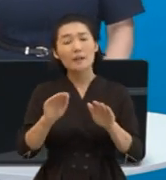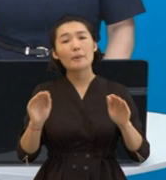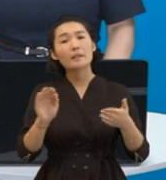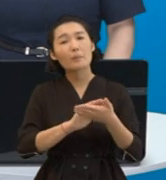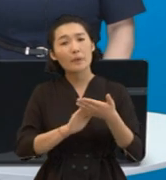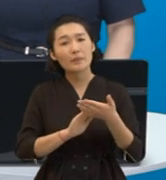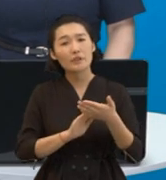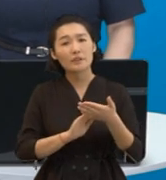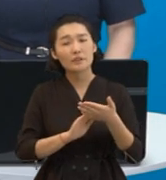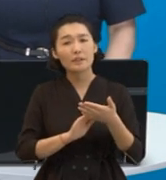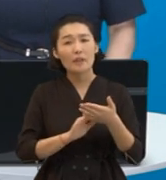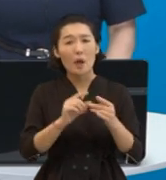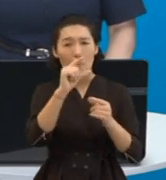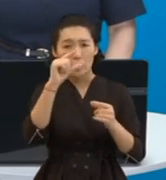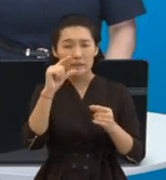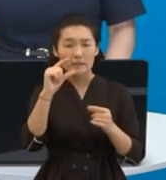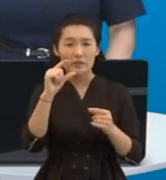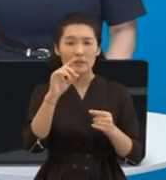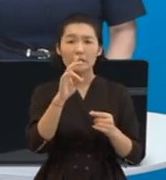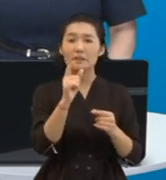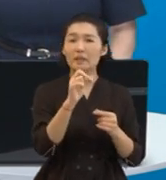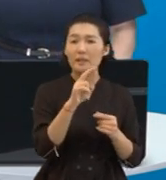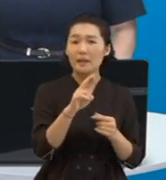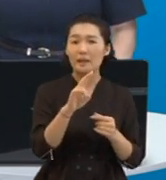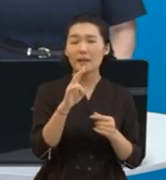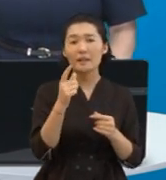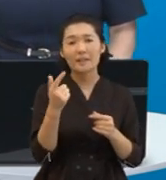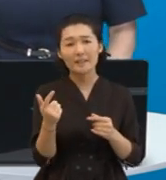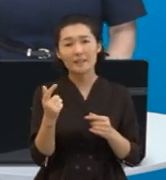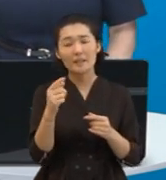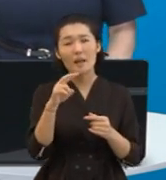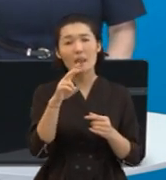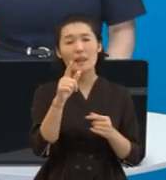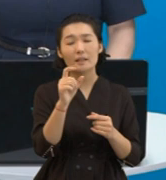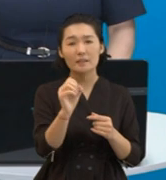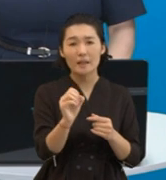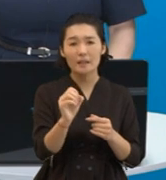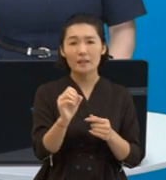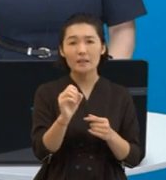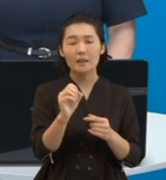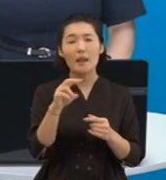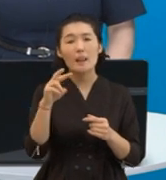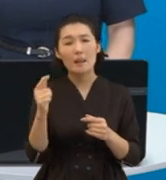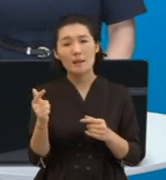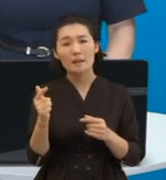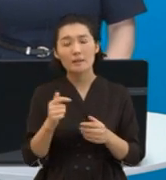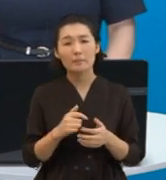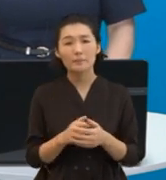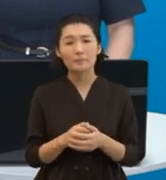буквосочетания не я ли и и